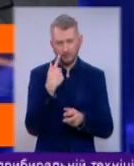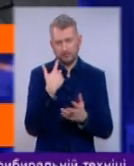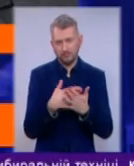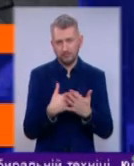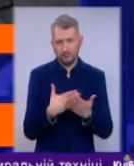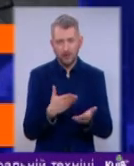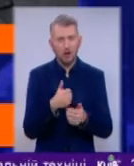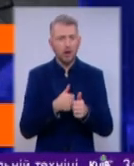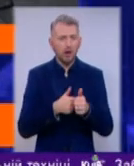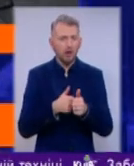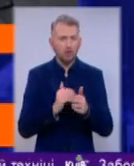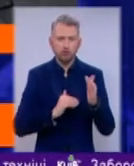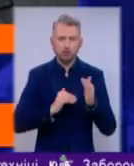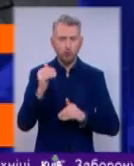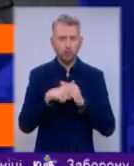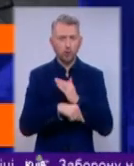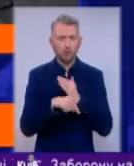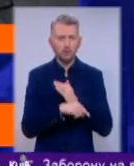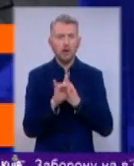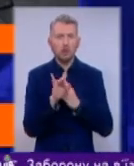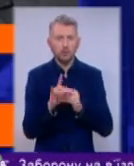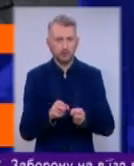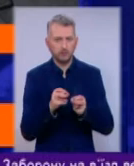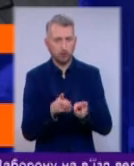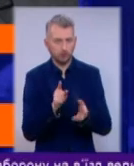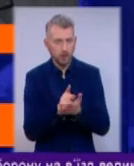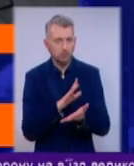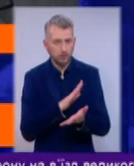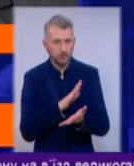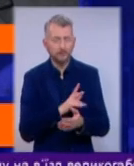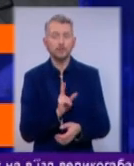Тобто топ-корупція, тобто величина злочину. Другий момент.